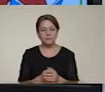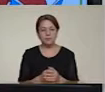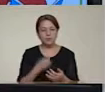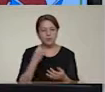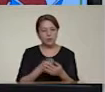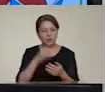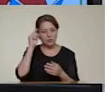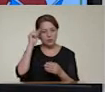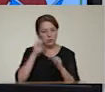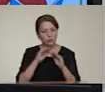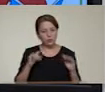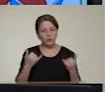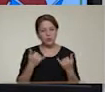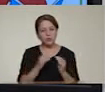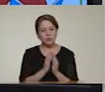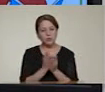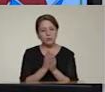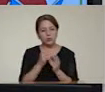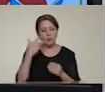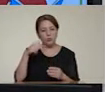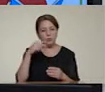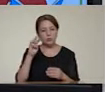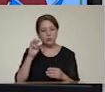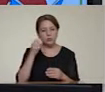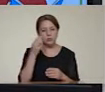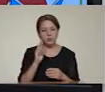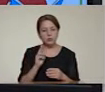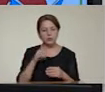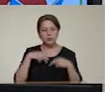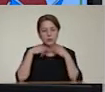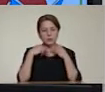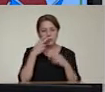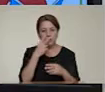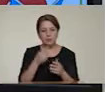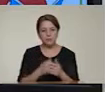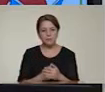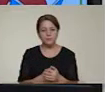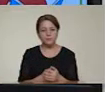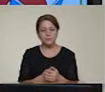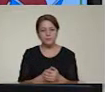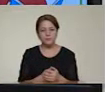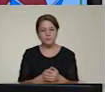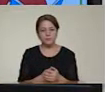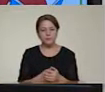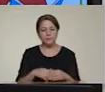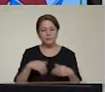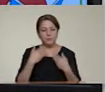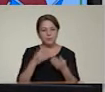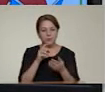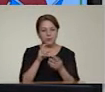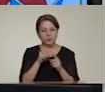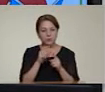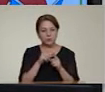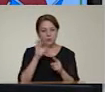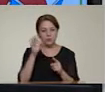Qadrli o'quvchilar, endi darsligingizdagi 30-mashqqa diqqatingizni qarating. Quyidagi so'zlarni